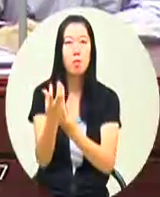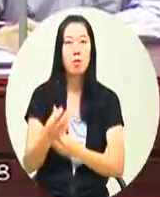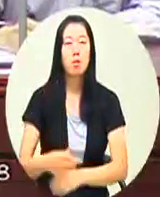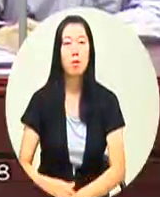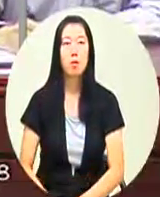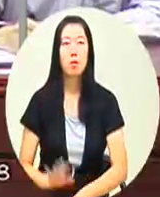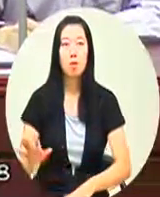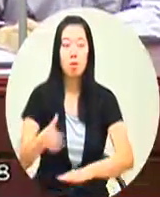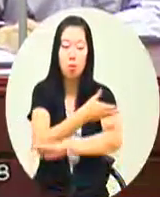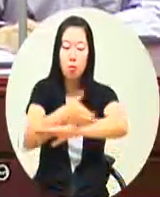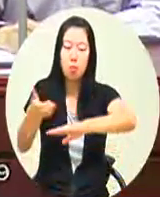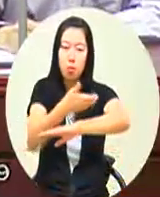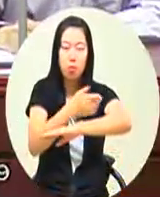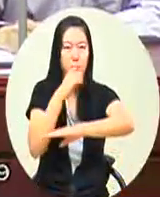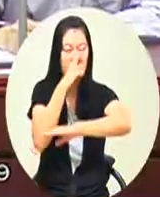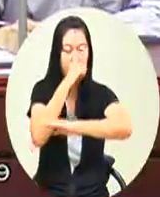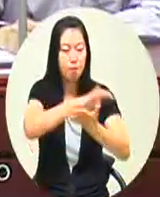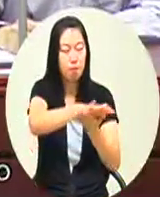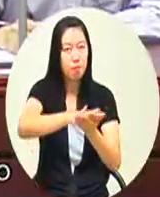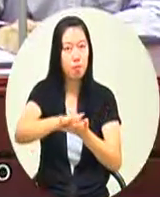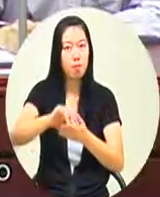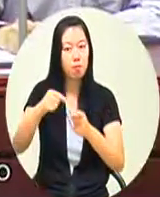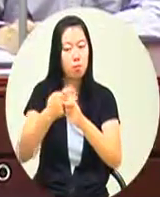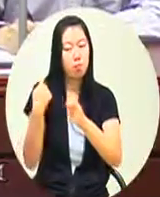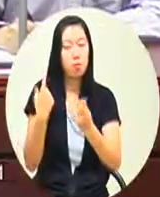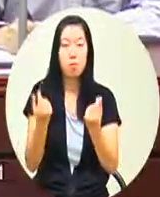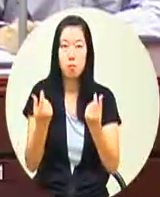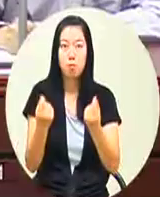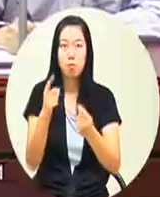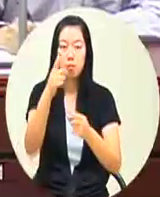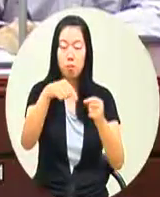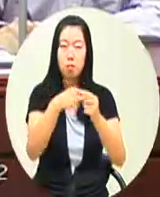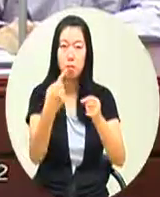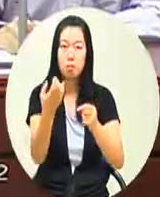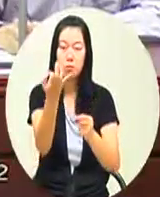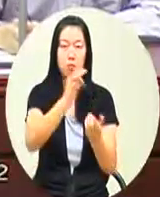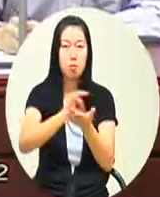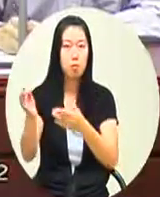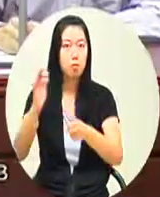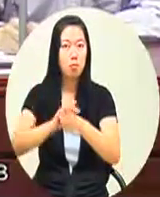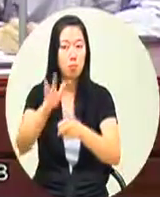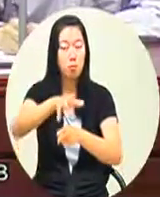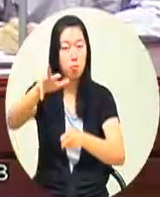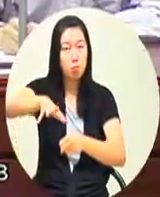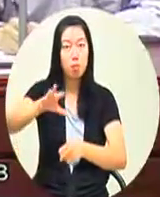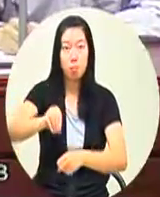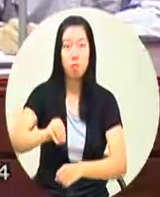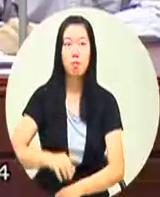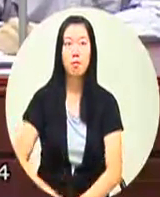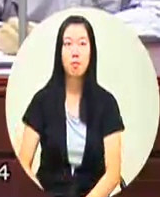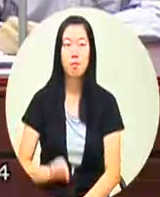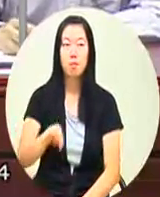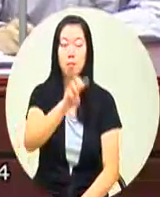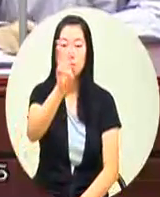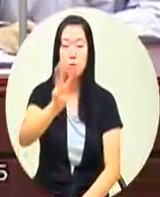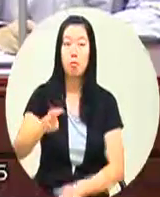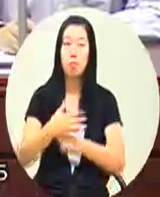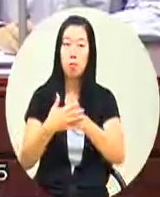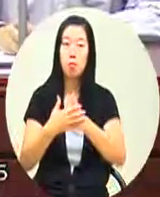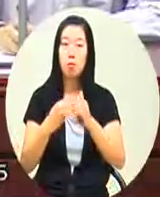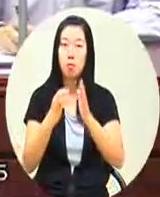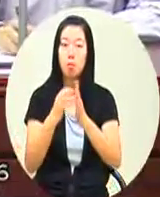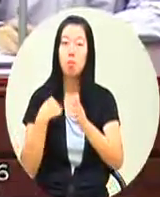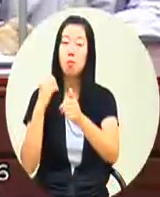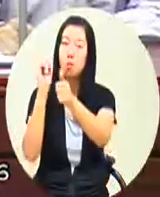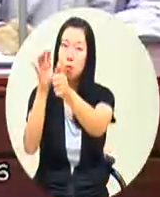淤的方面其实跟去年差不多，一年也是大概8000万左右。那工程的部分我们也有跟水保局反映，那我